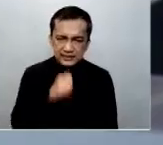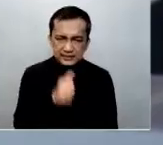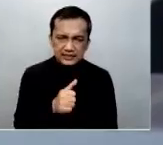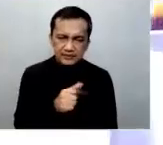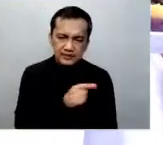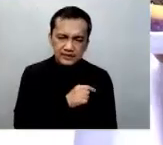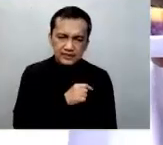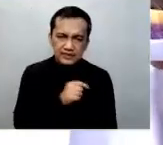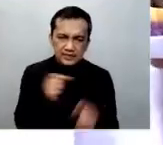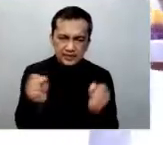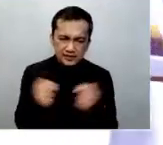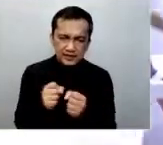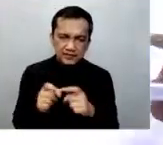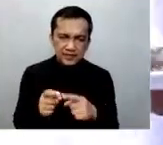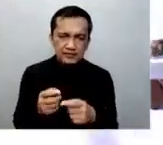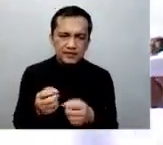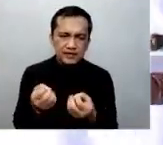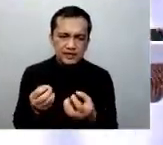Pero makakarami ka.